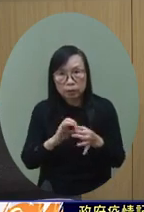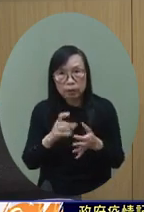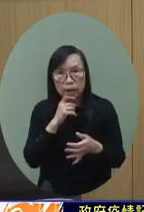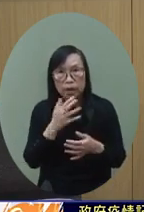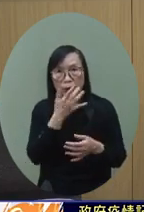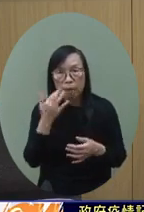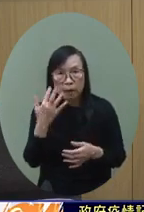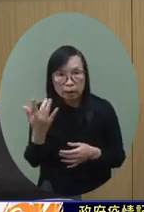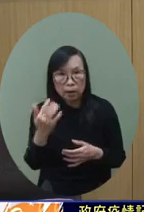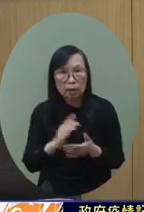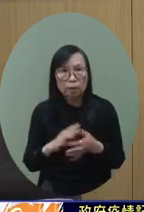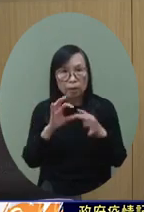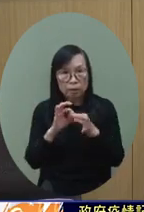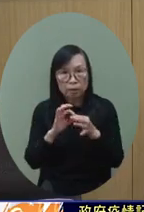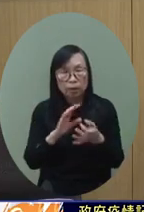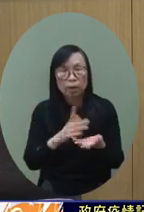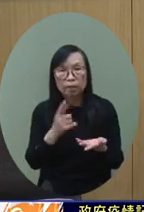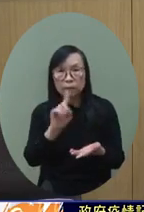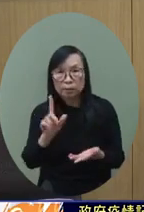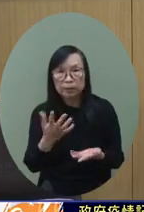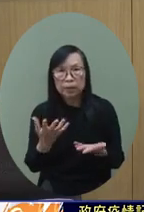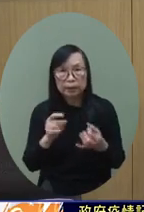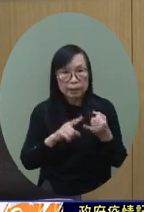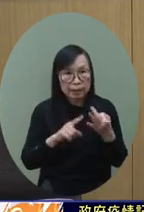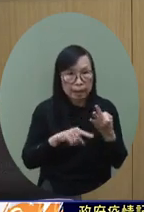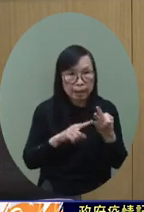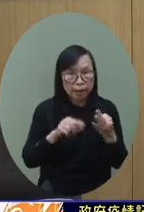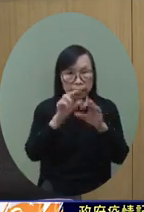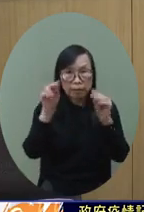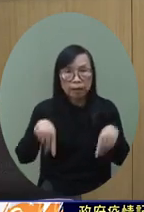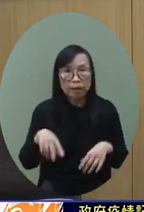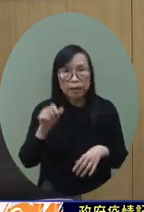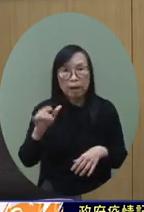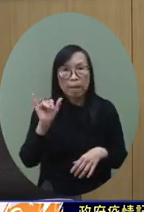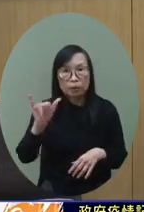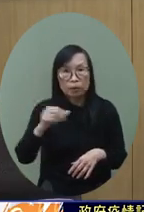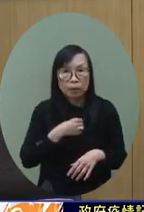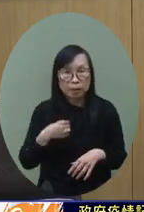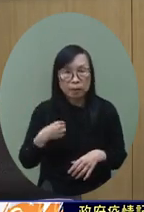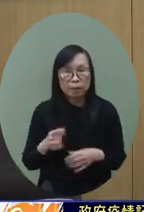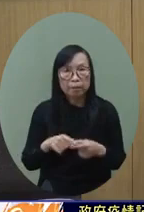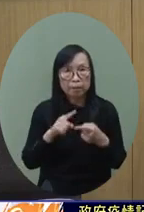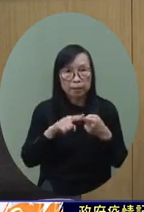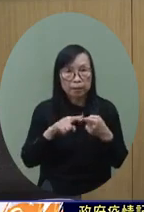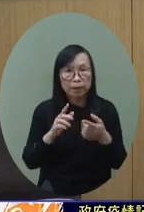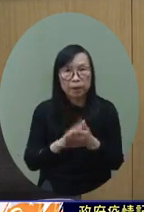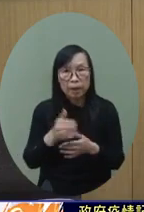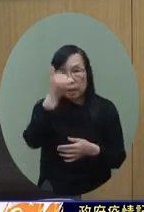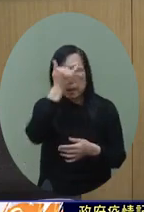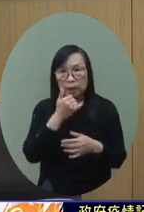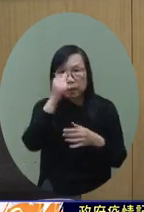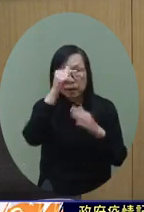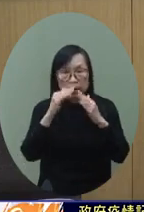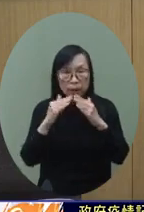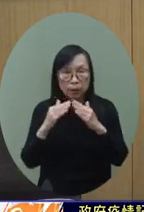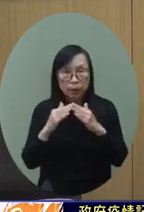多號 number 同埋相關行蹤？另外就第三個問題係想問余醫生嘅，第一個部分係關於馬嘉烈嘅嗰